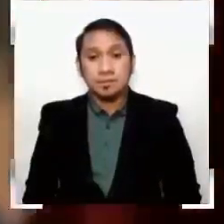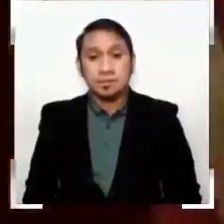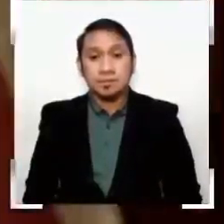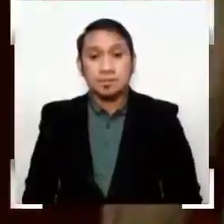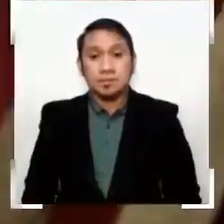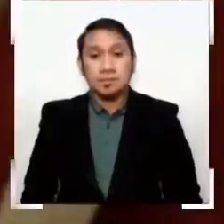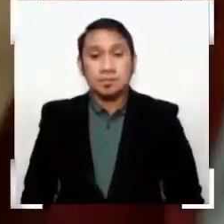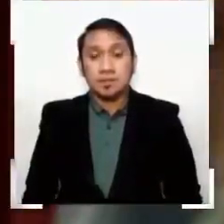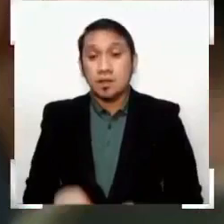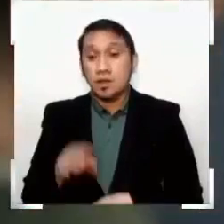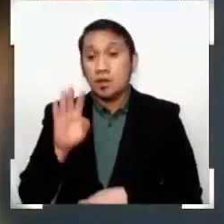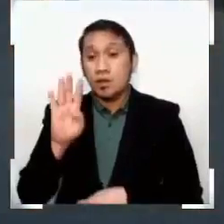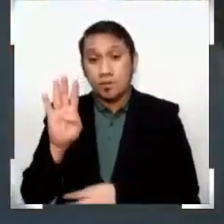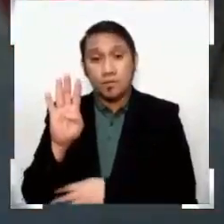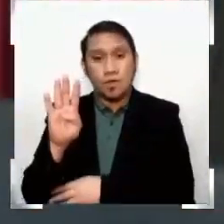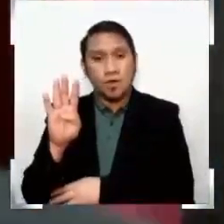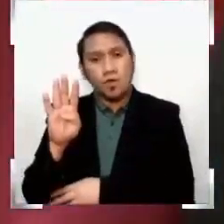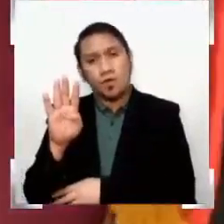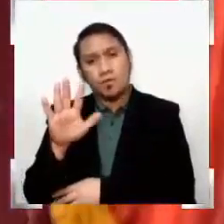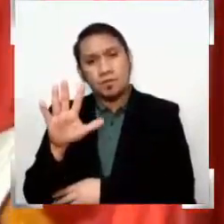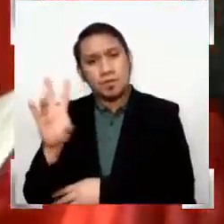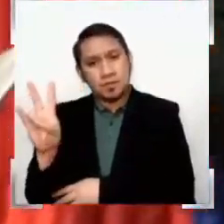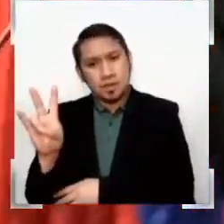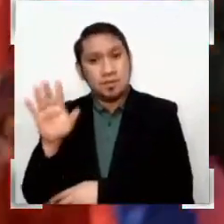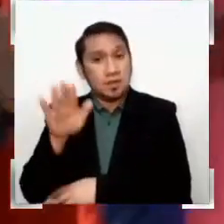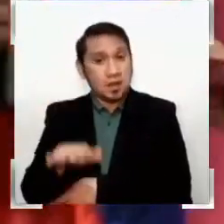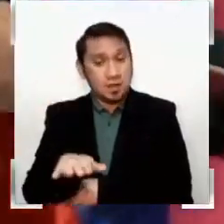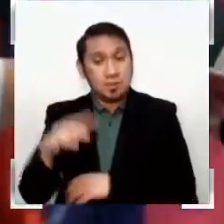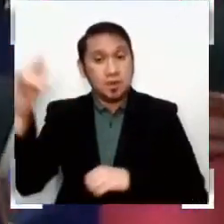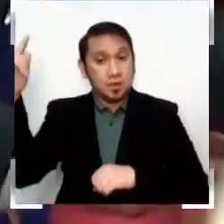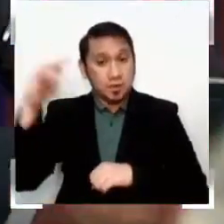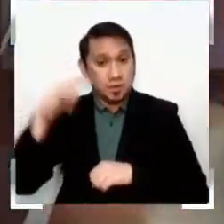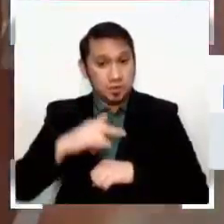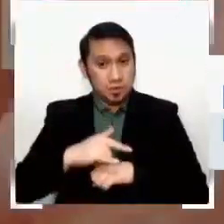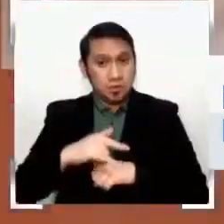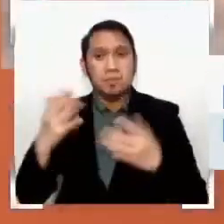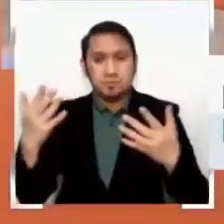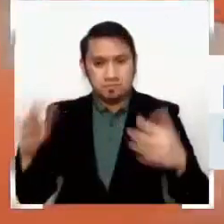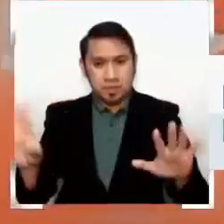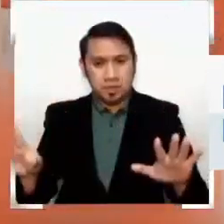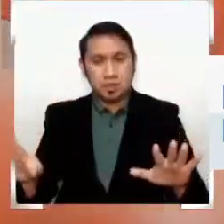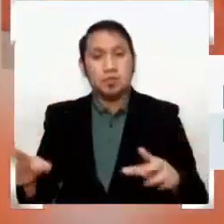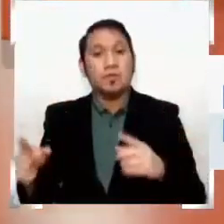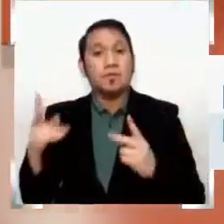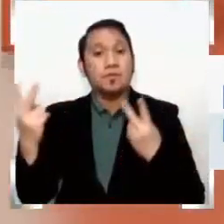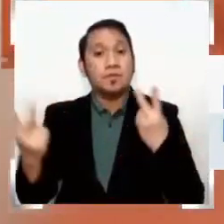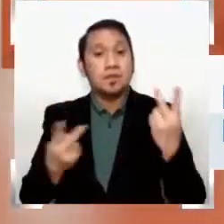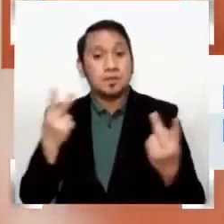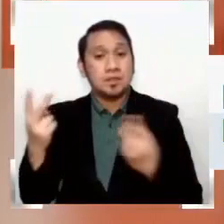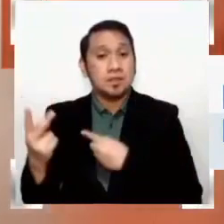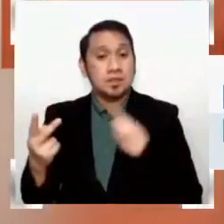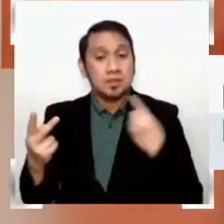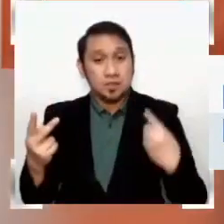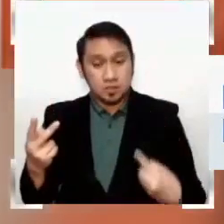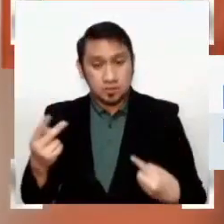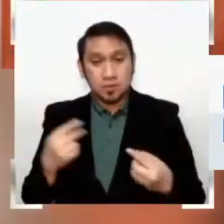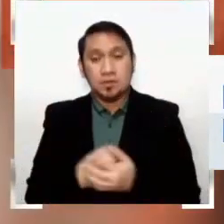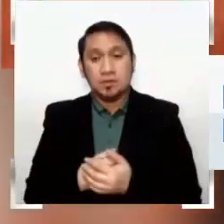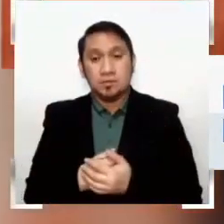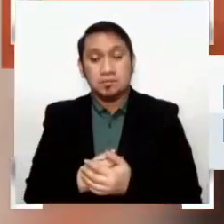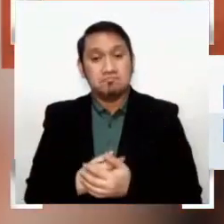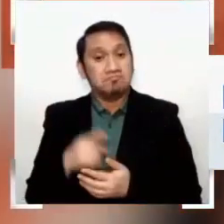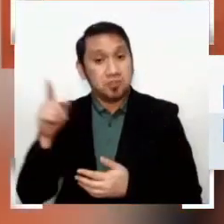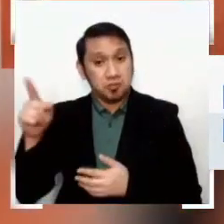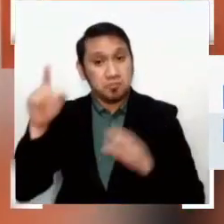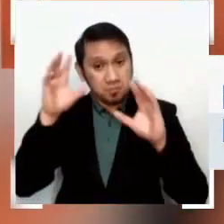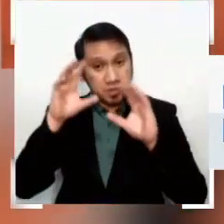4:57 ang hapon, nakauwi si Pangulong Bongbong Marcos mula sa kanyang state visit sa China. Inimbitahan daw niya si Chinese President Xi Jinping at